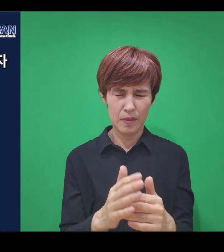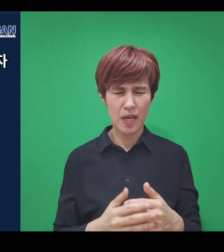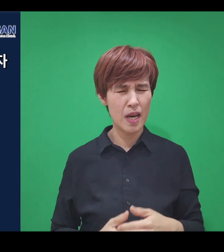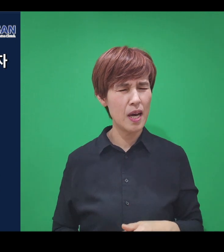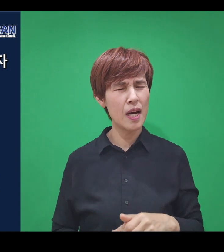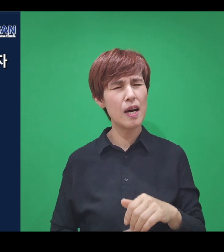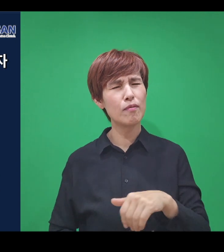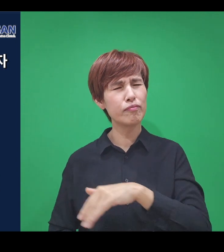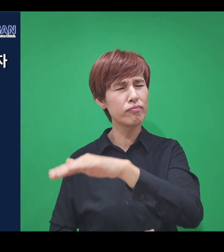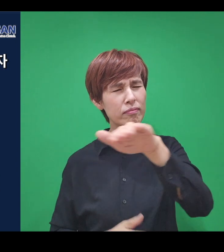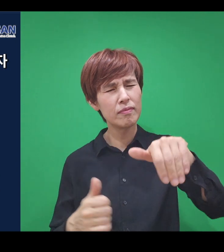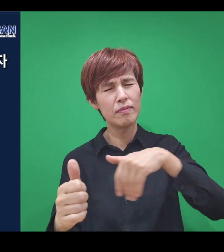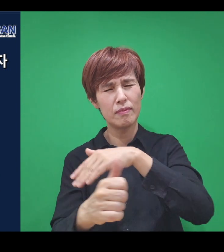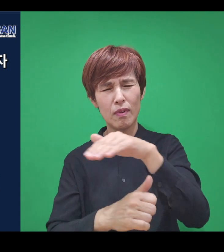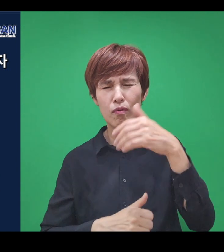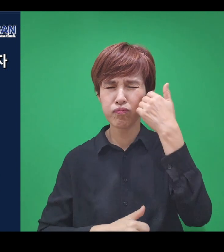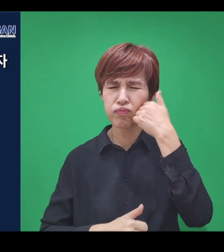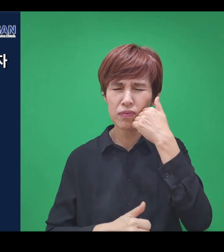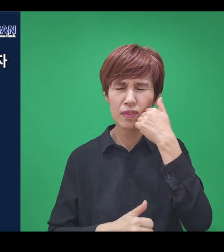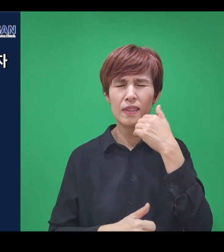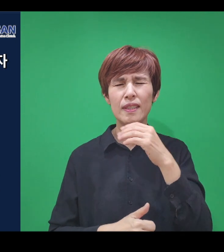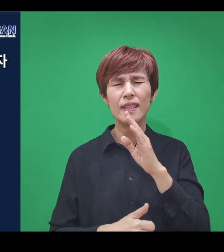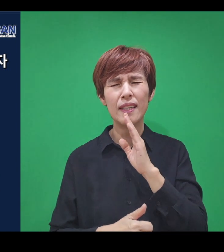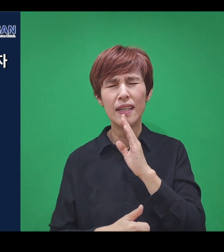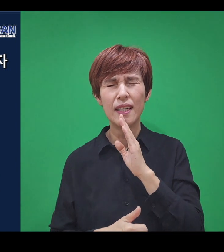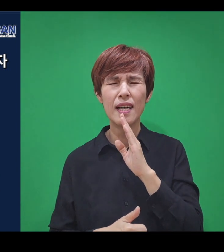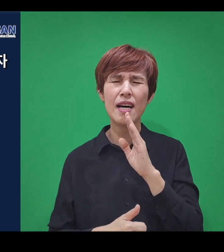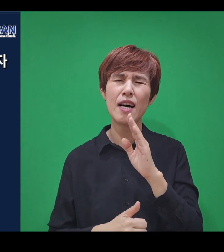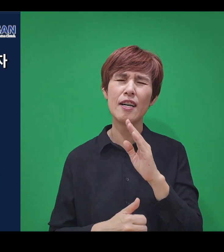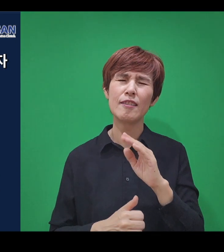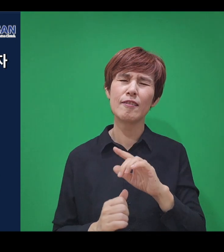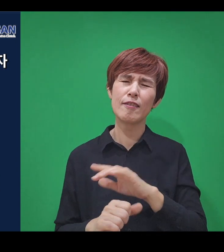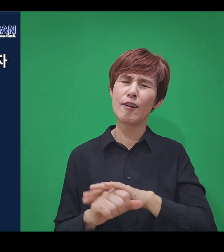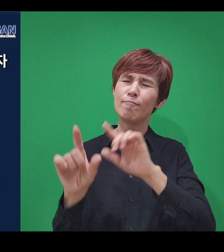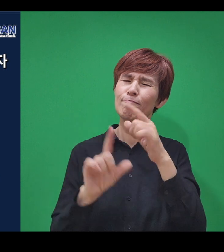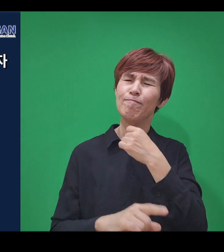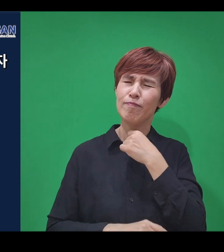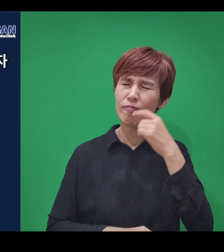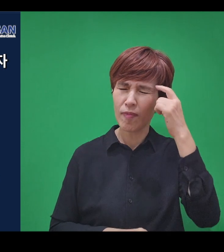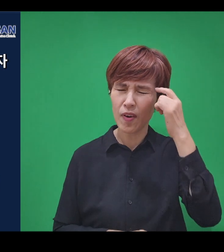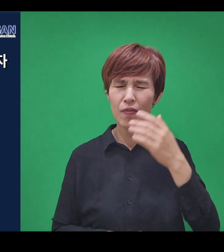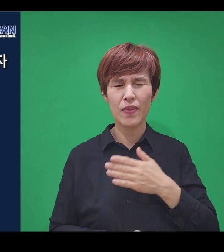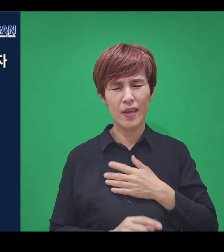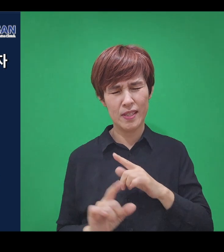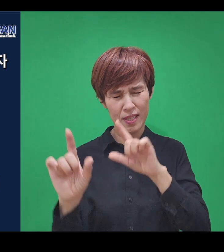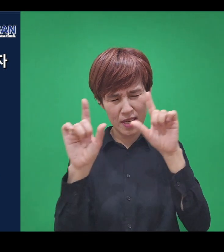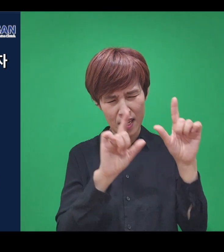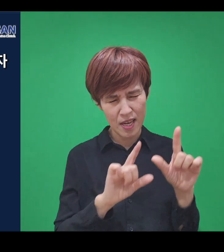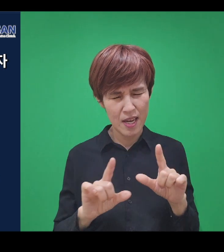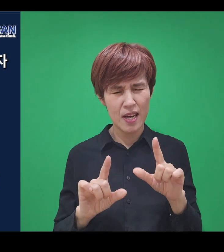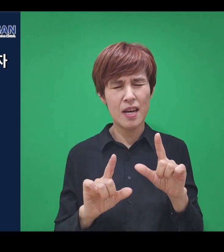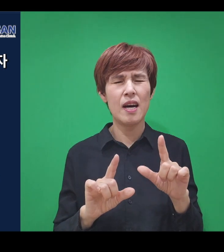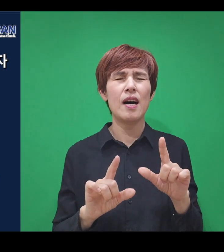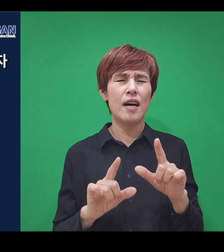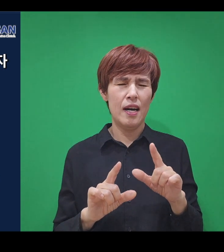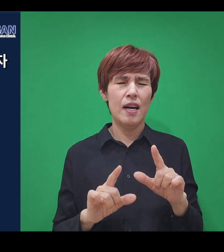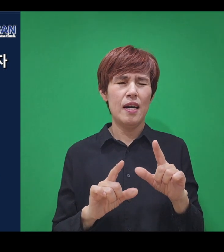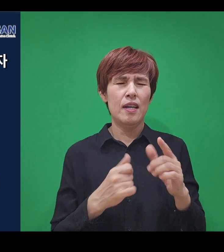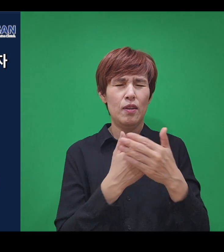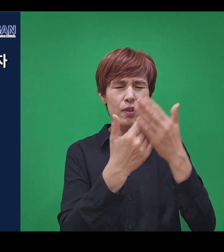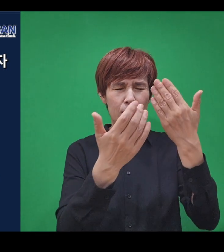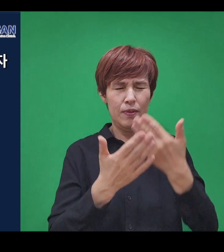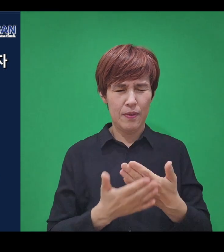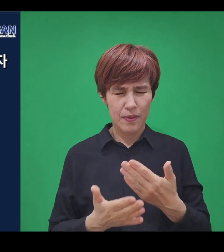없는 이 일, 누군가가 그렇게 사모했던 이 하루를 하나님, 나 사모하며 조심히 살아가게 하시고 열매 있게